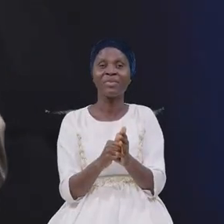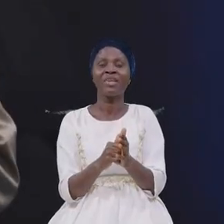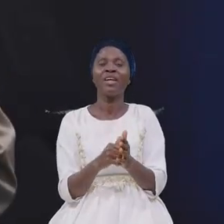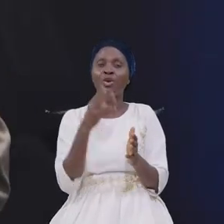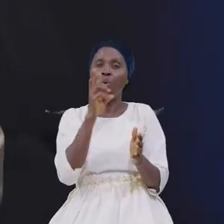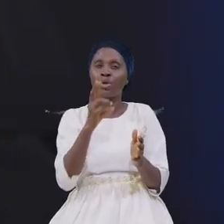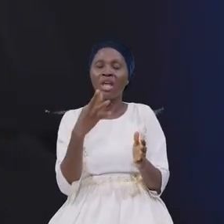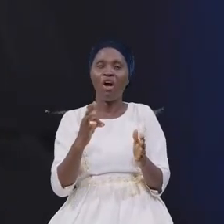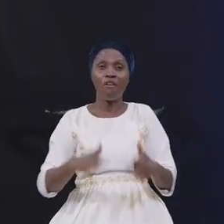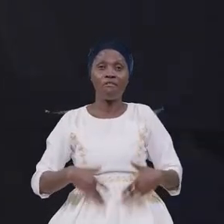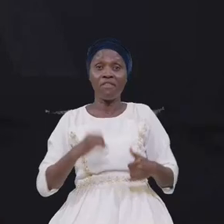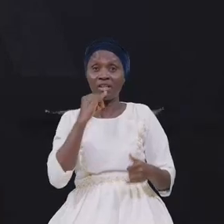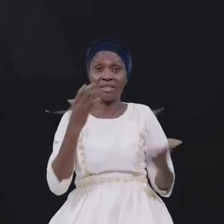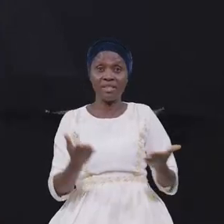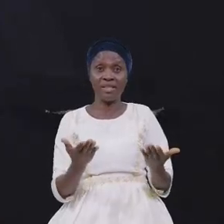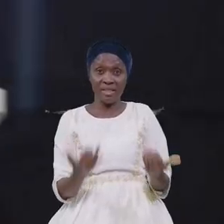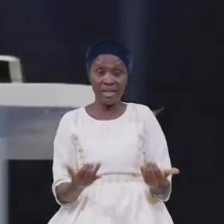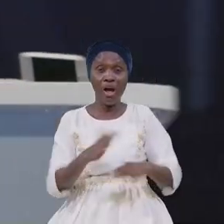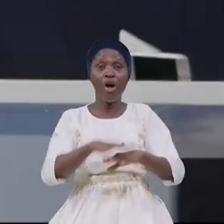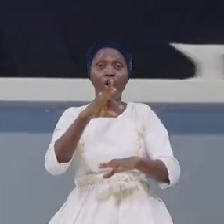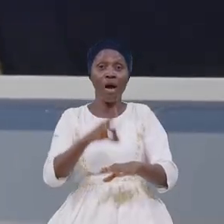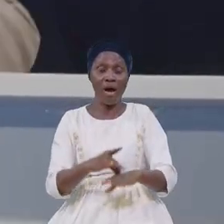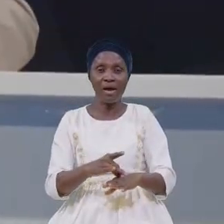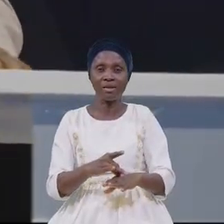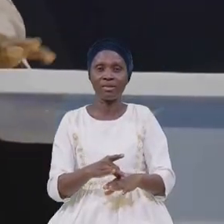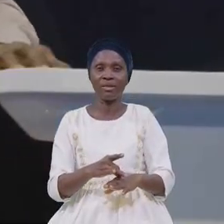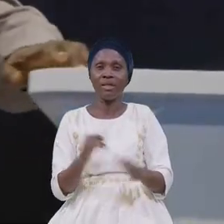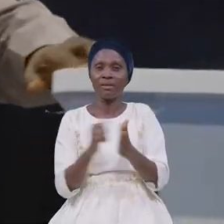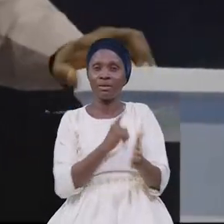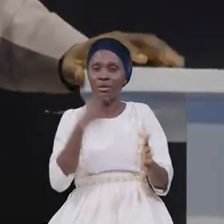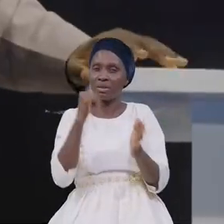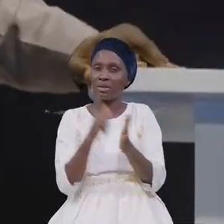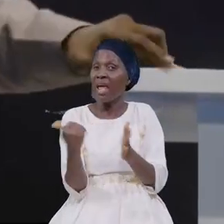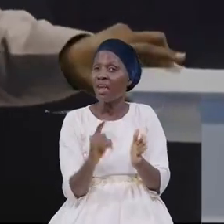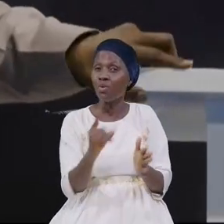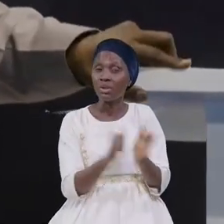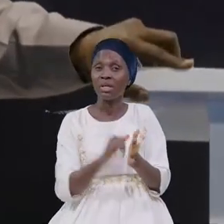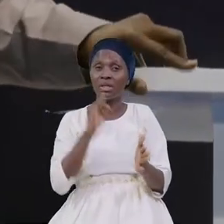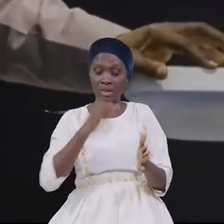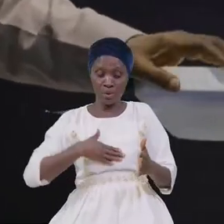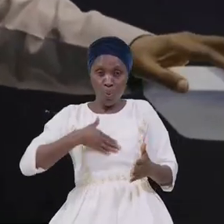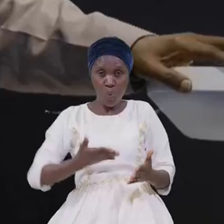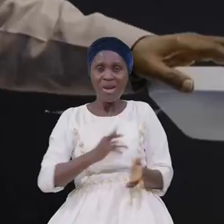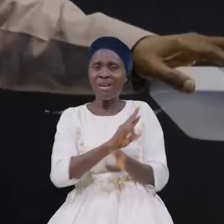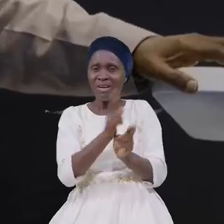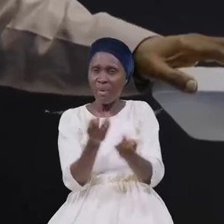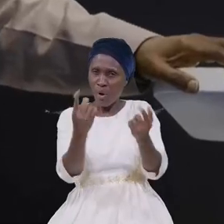qu'il vienne prendre l'eau de la vie gratuitement. Tu n'as pas fait ça.